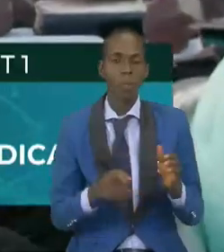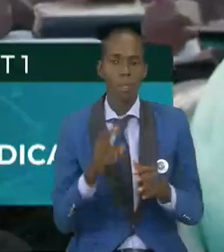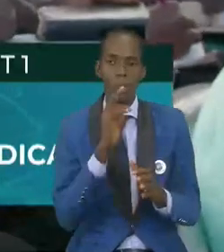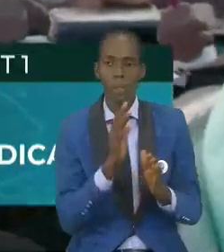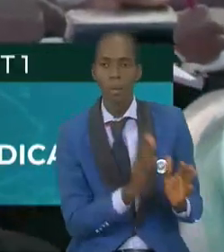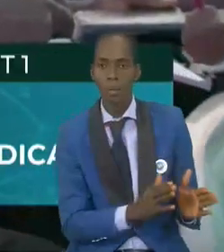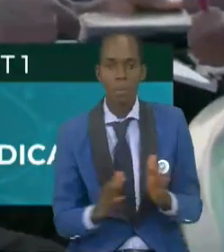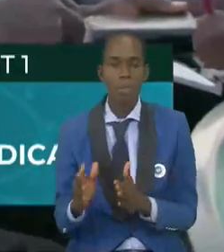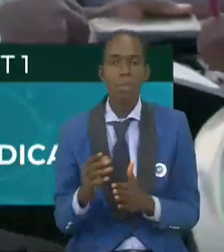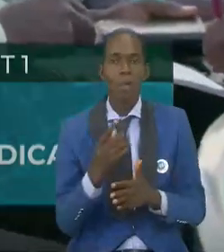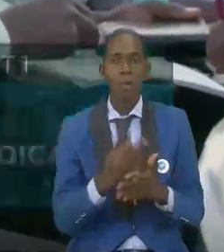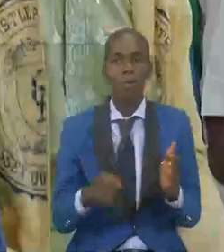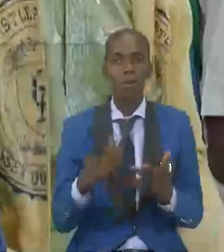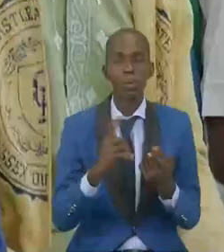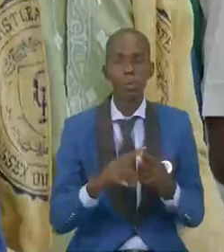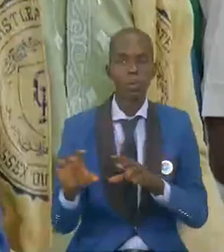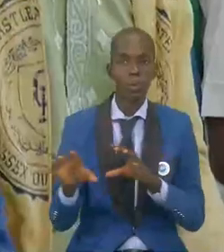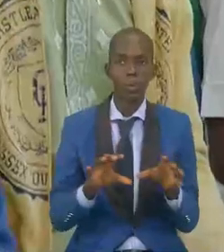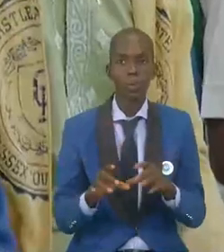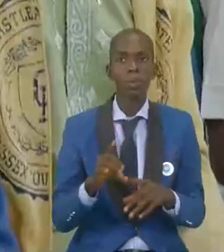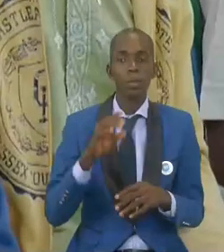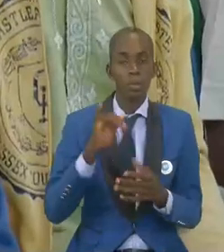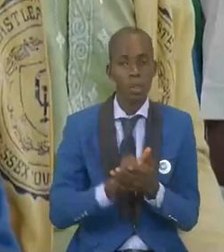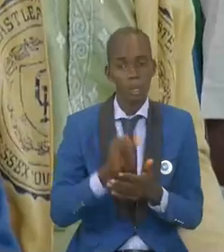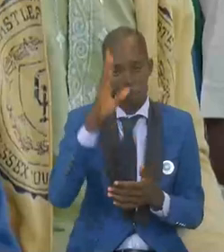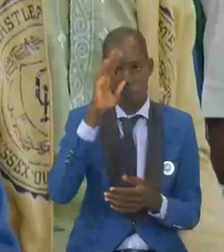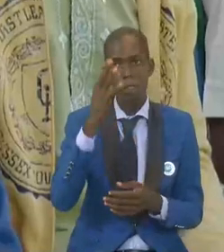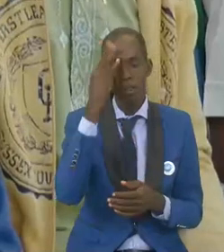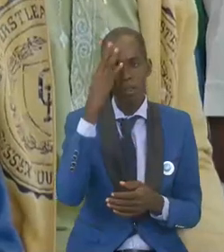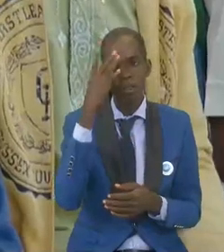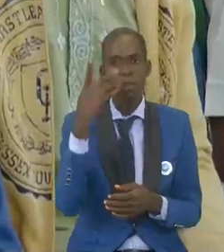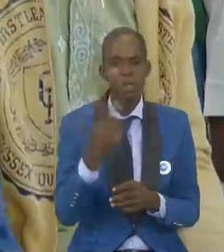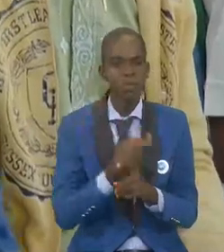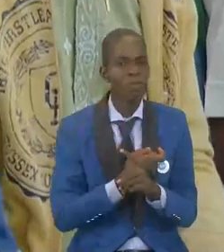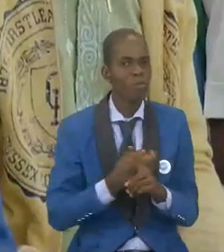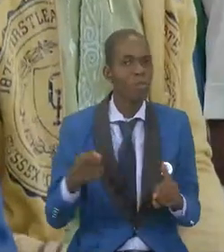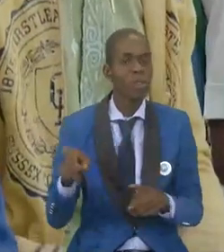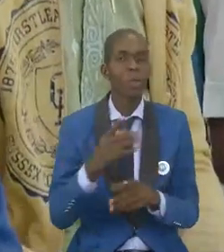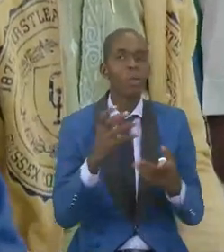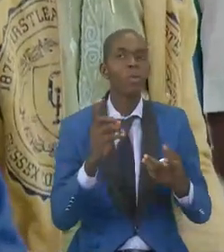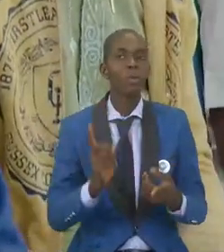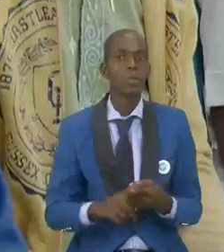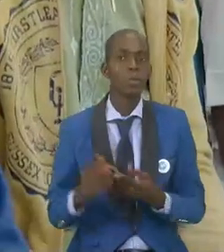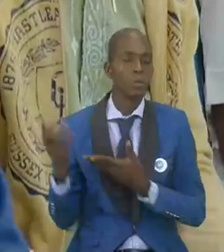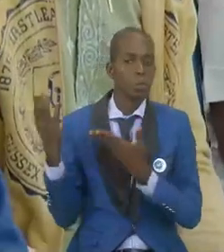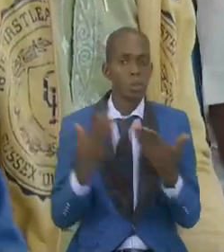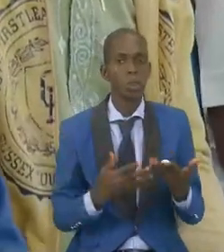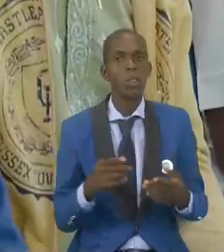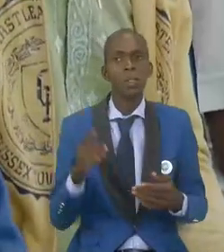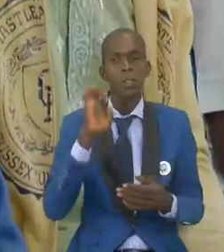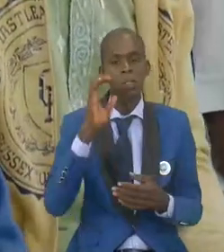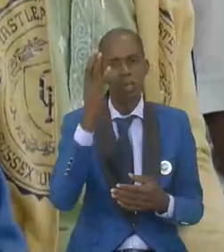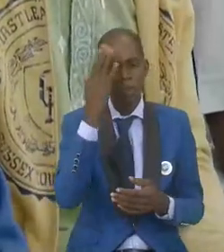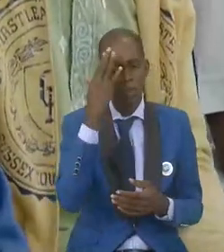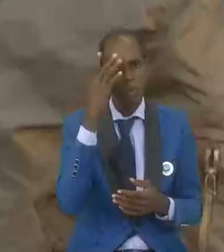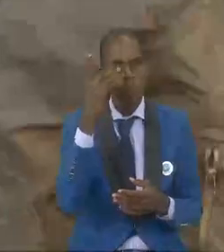connaissait le complot il savait ce qu'il planifiait ce qu'il visait il connaissait